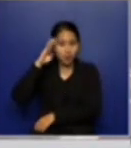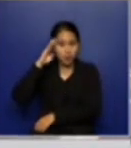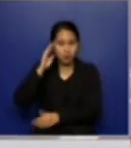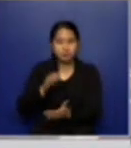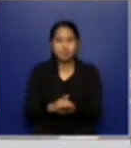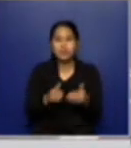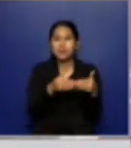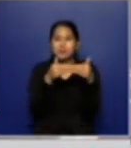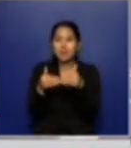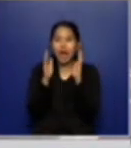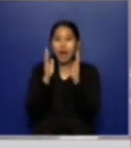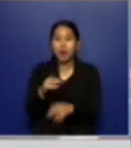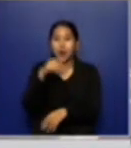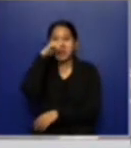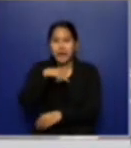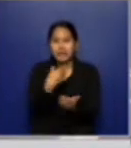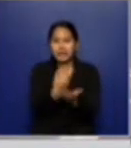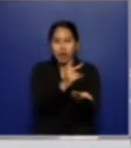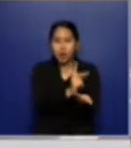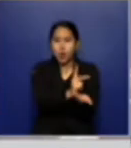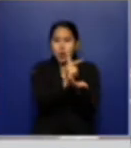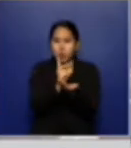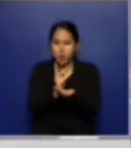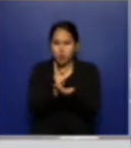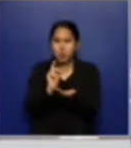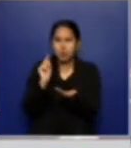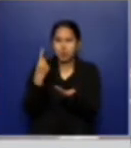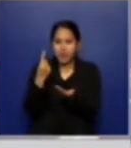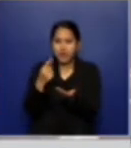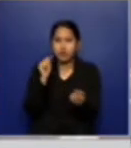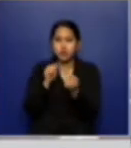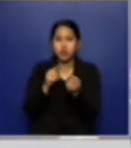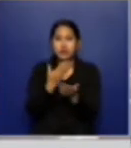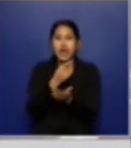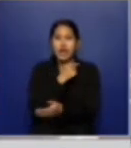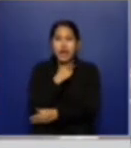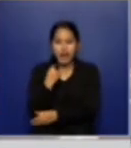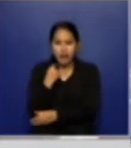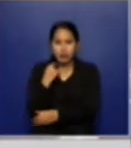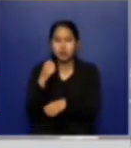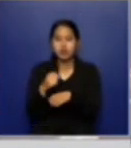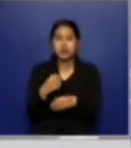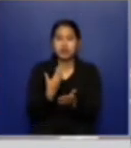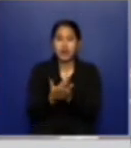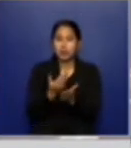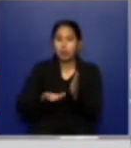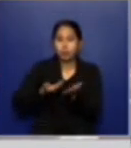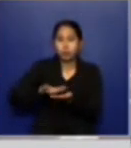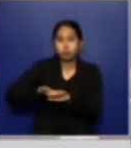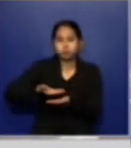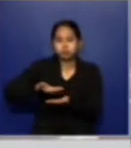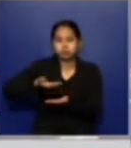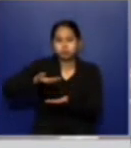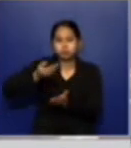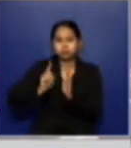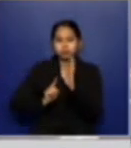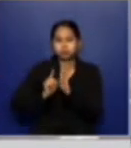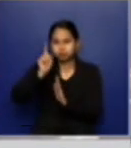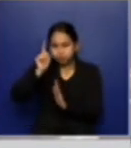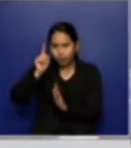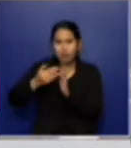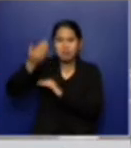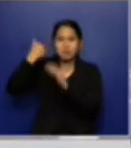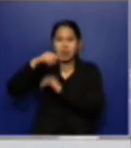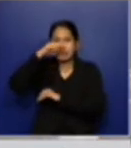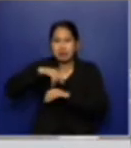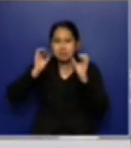พาพี่น้องประชาชนกู้เงินเพื่อชดเชยการขาดดุลงบประมาณสูงสุดในประวัติศาสตร์ชาติไทยสู